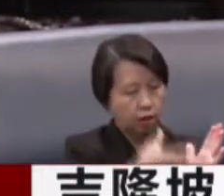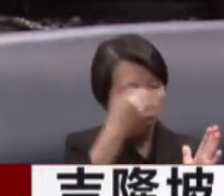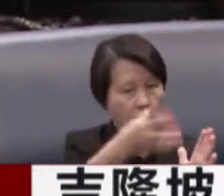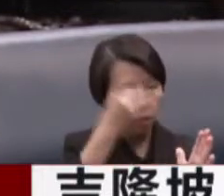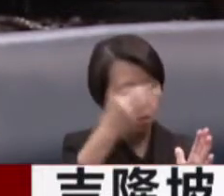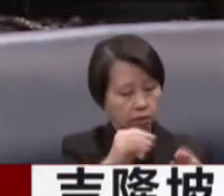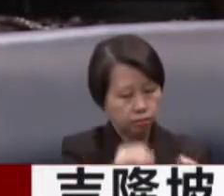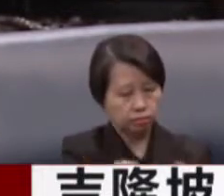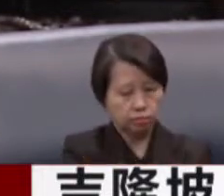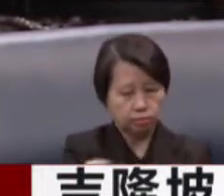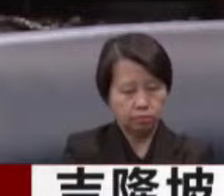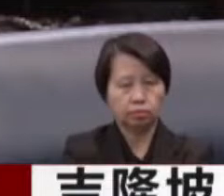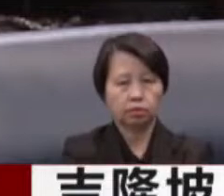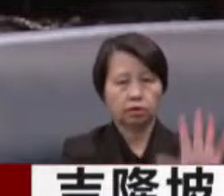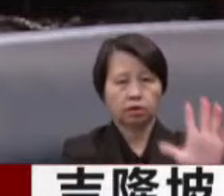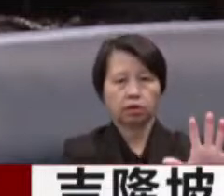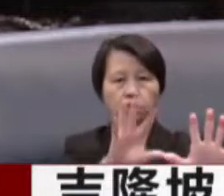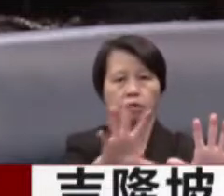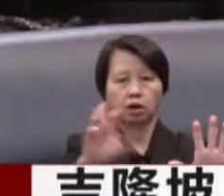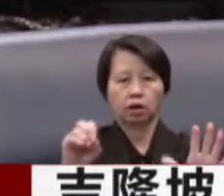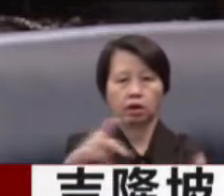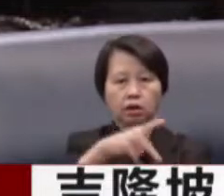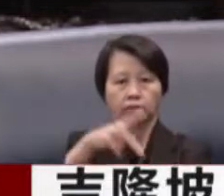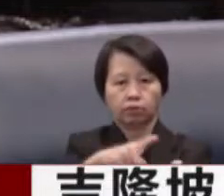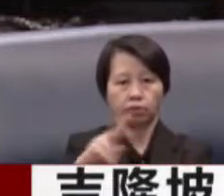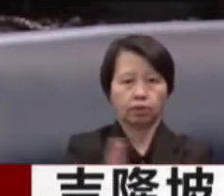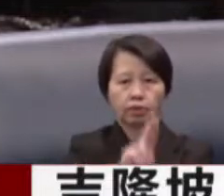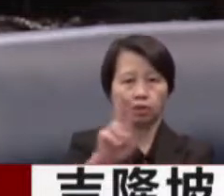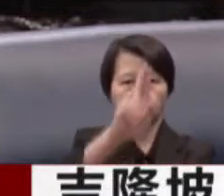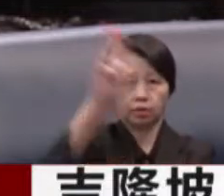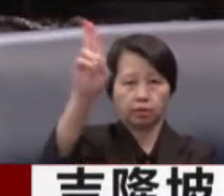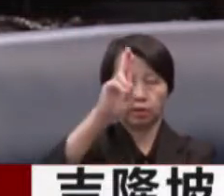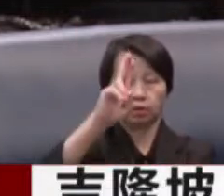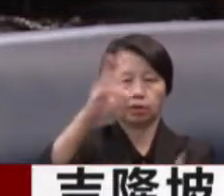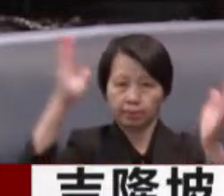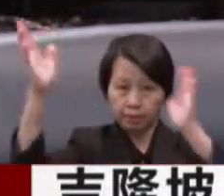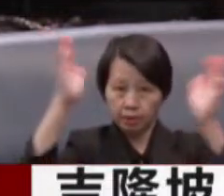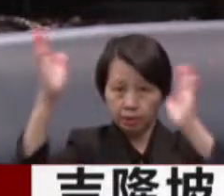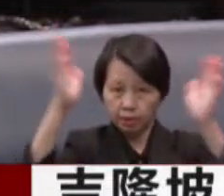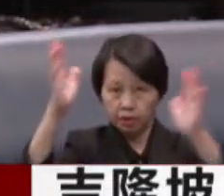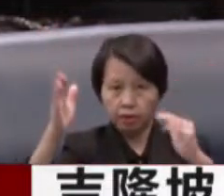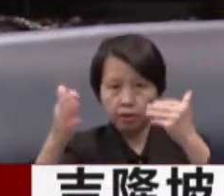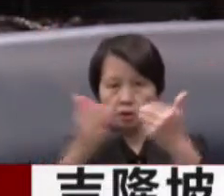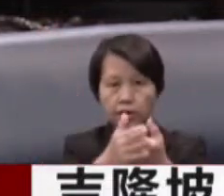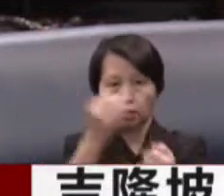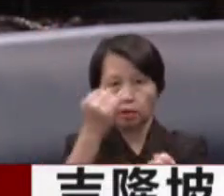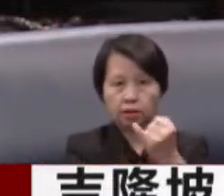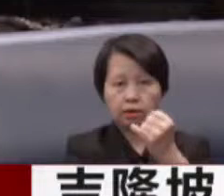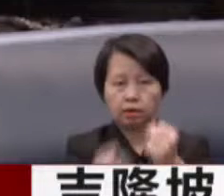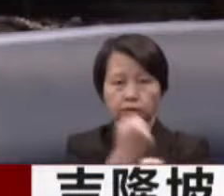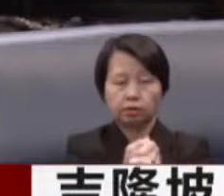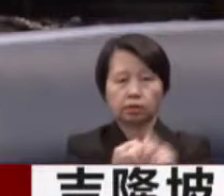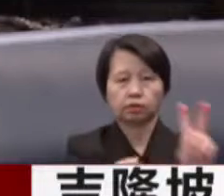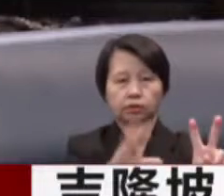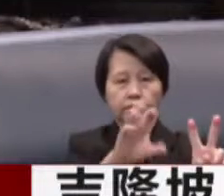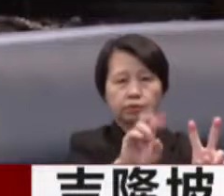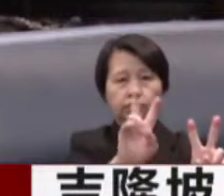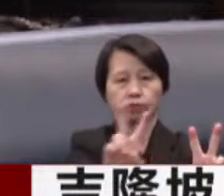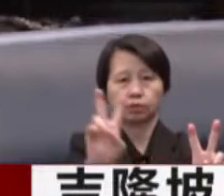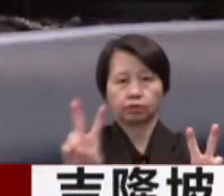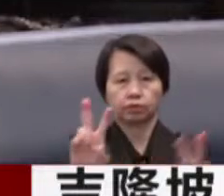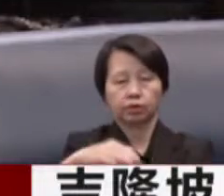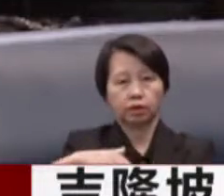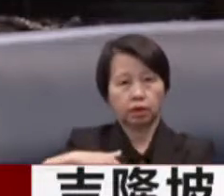pembelajaran di lebih 550 pusat-pusat pengajian di seluruh Malaysia. Sehingga hujung 2022,